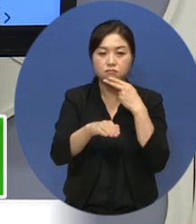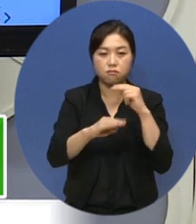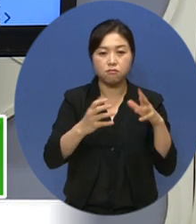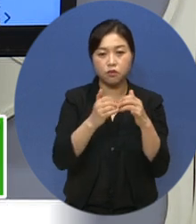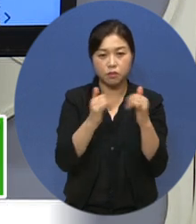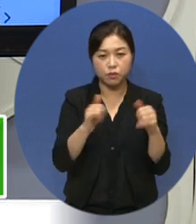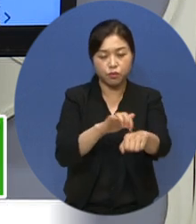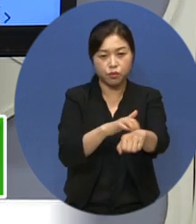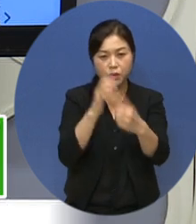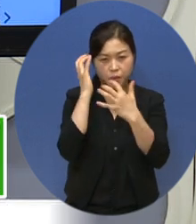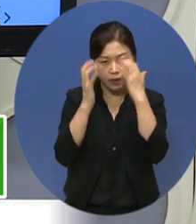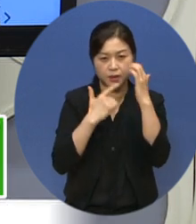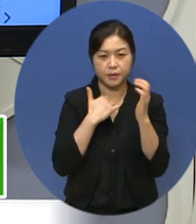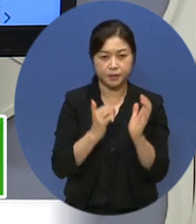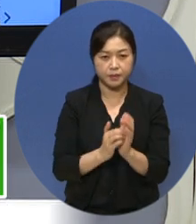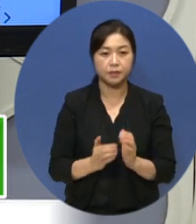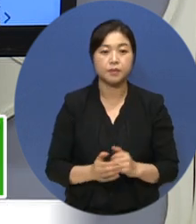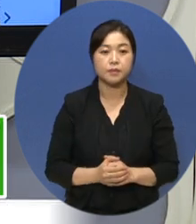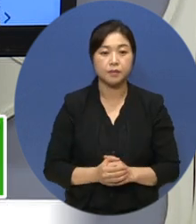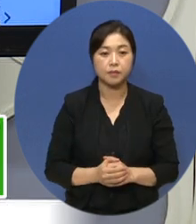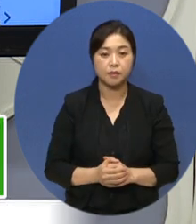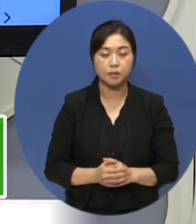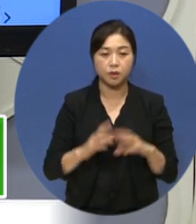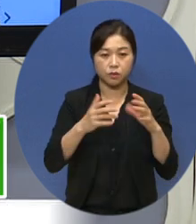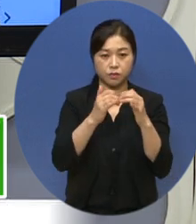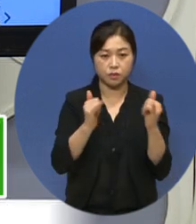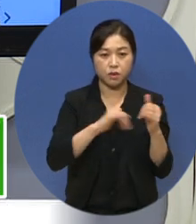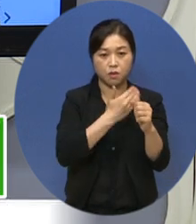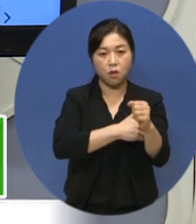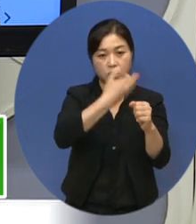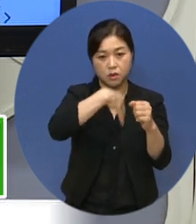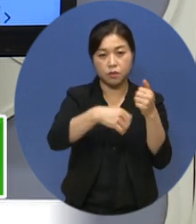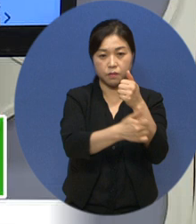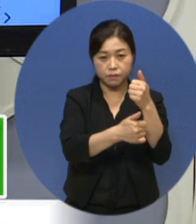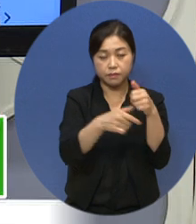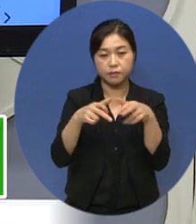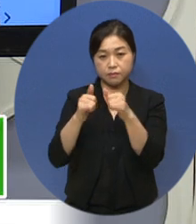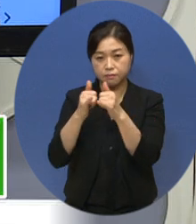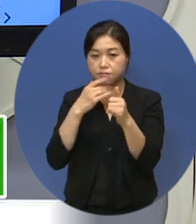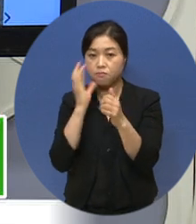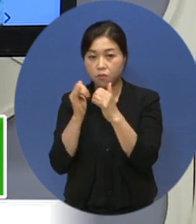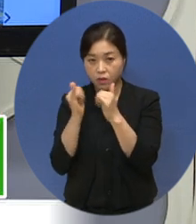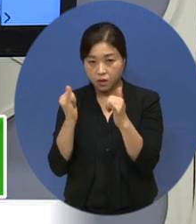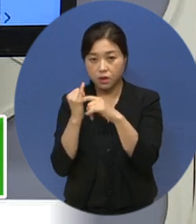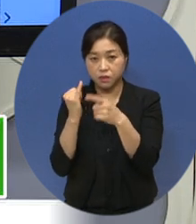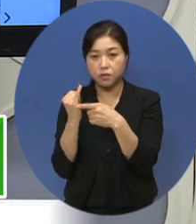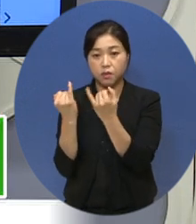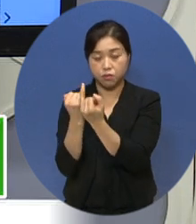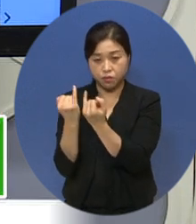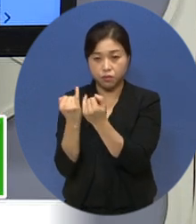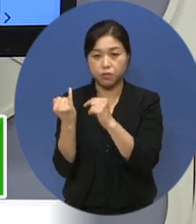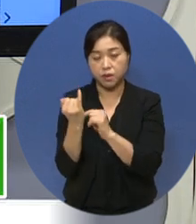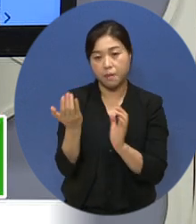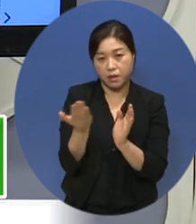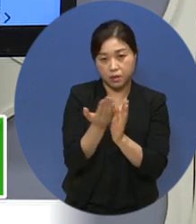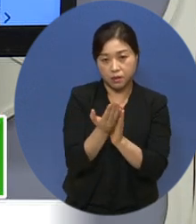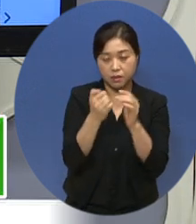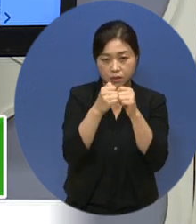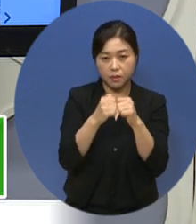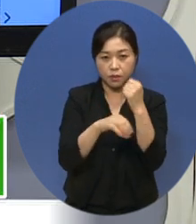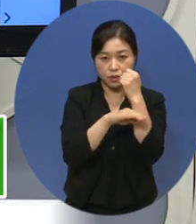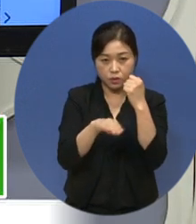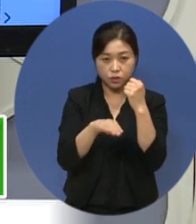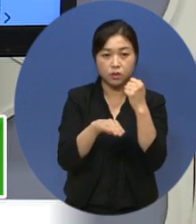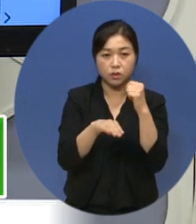혼선이 있었는데요 이에 국민권익 위는 장애인과 노인 임산부 등에게 적합한 세부